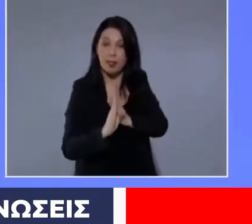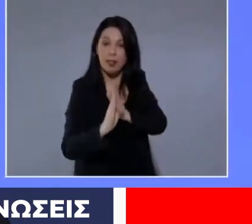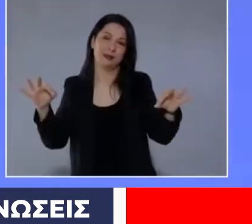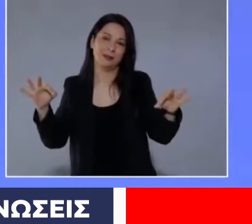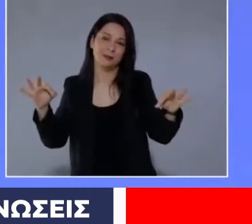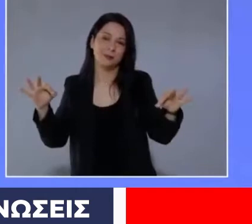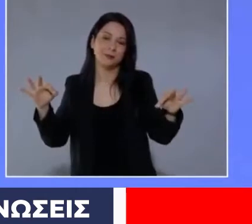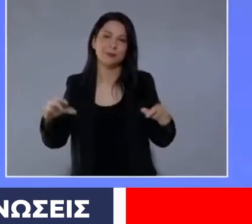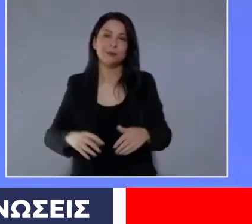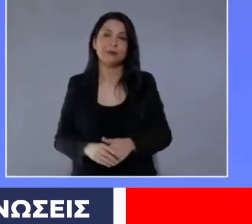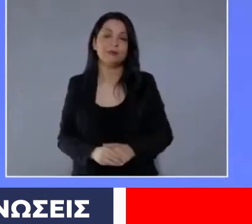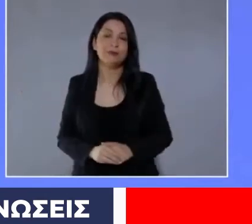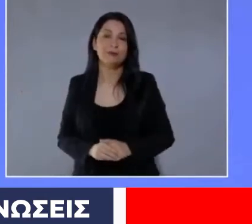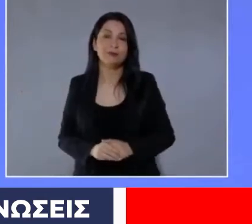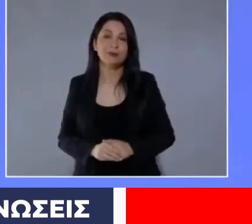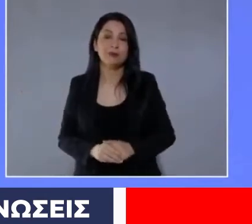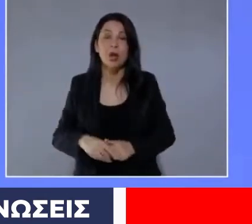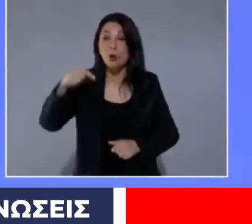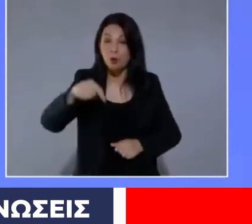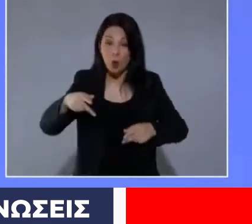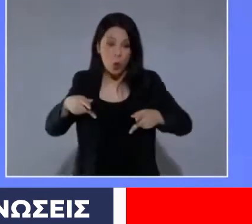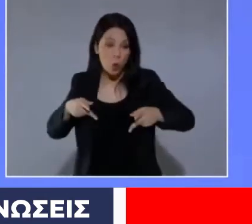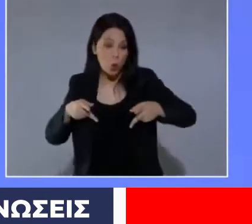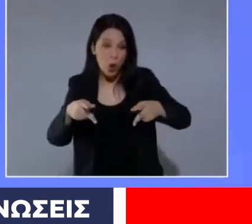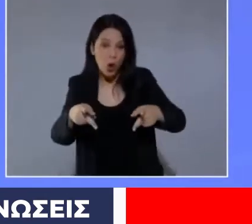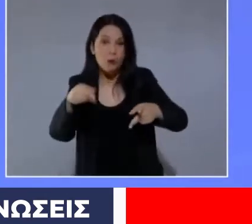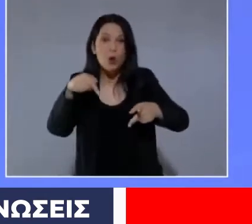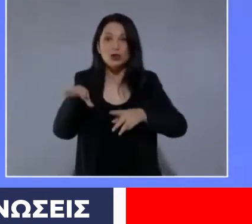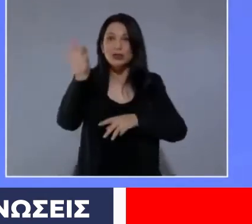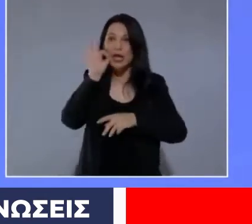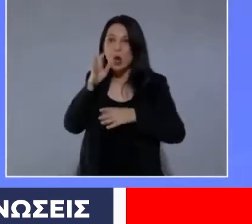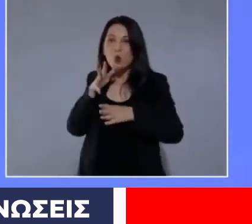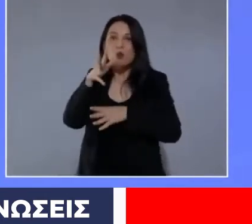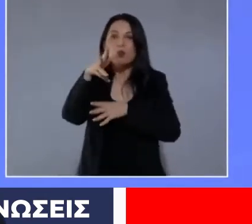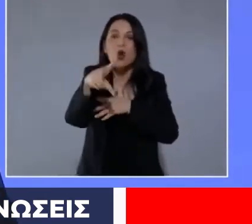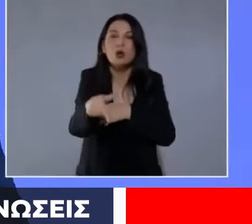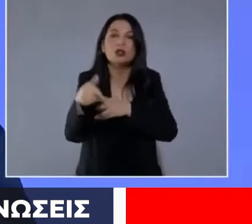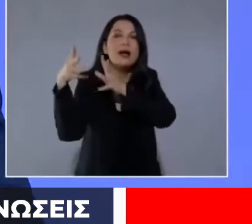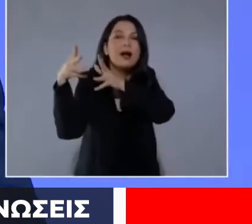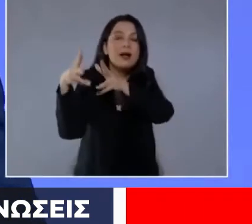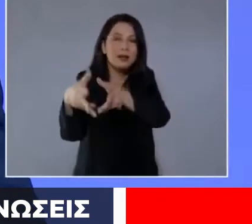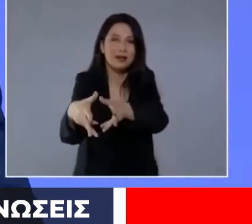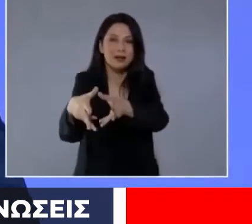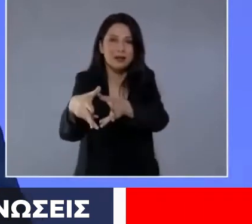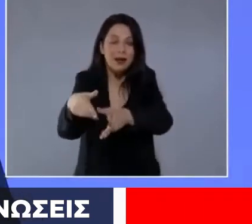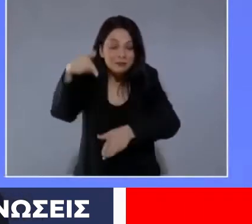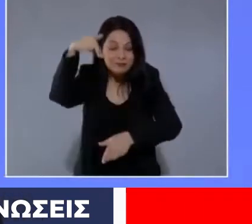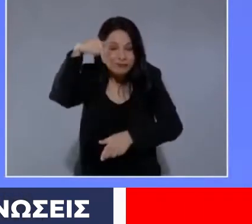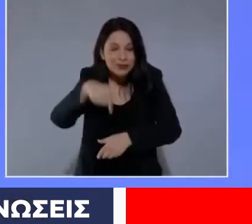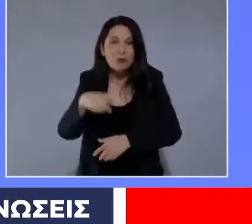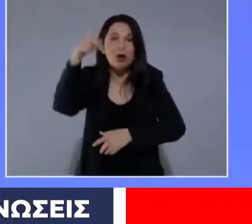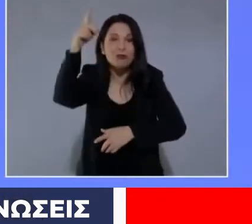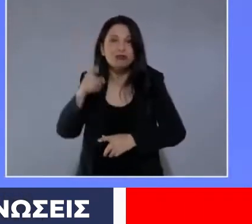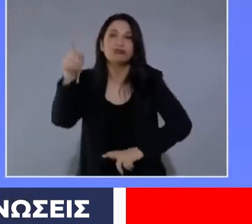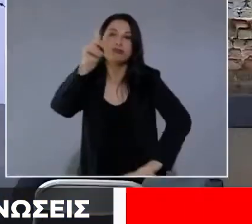την χρηματοδότηση και τον σχεδιασμό του Υπουργείου και της ελληνικής κυβέρνησης για το μεγάλο έργο πνοής που αφορά συνολικότερα την